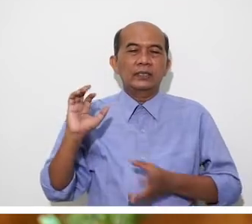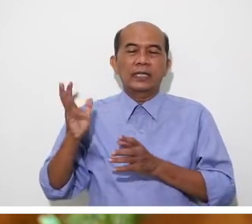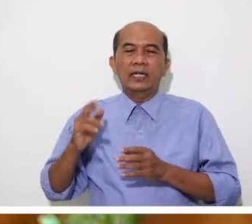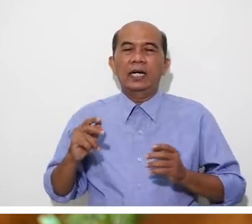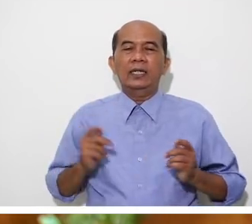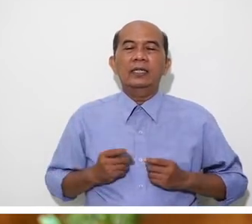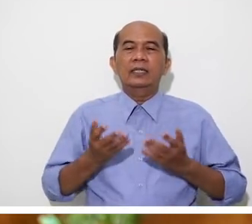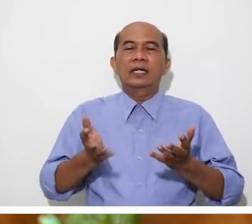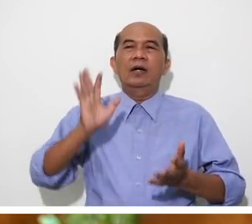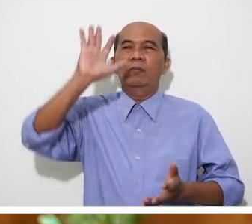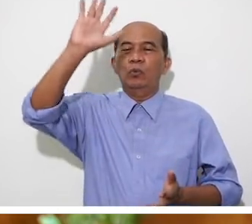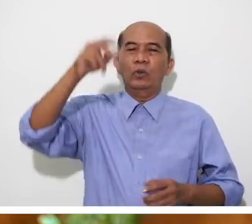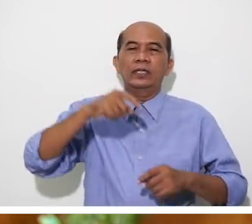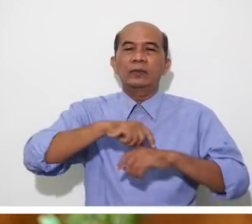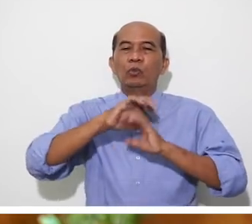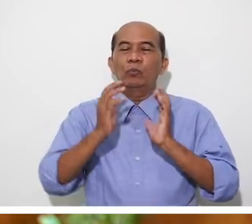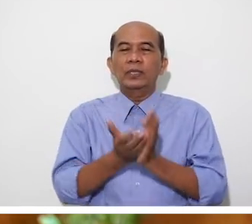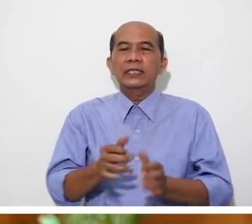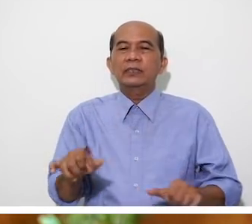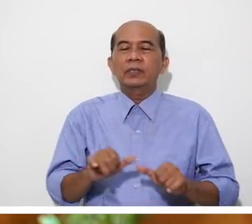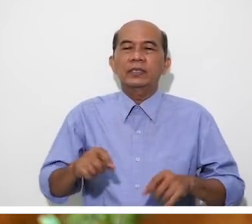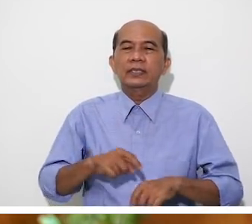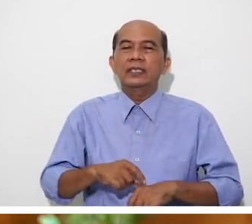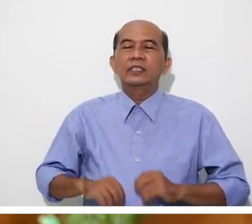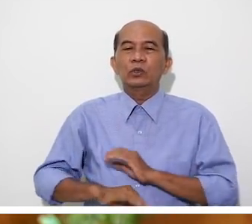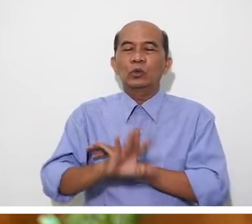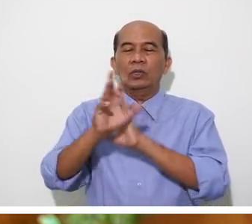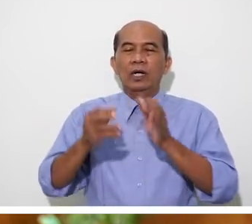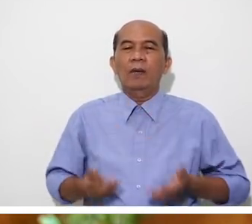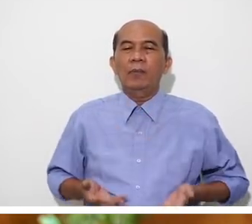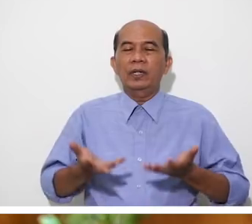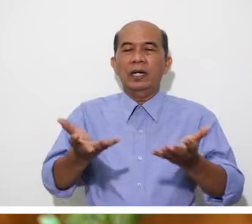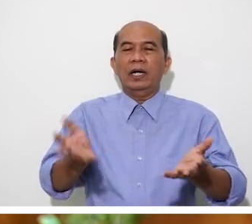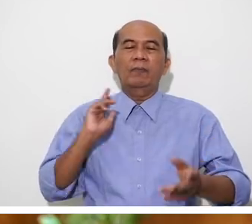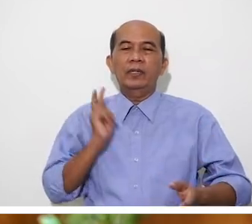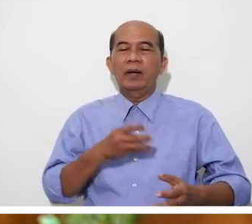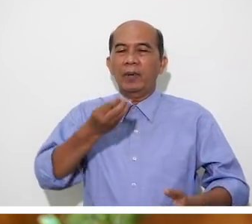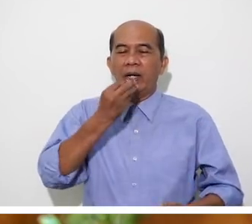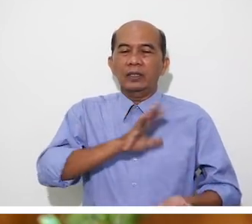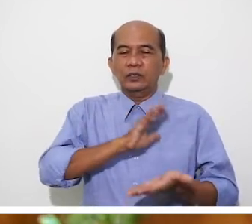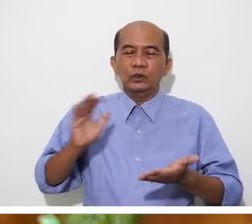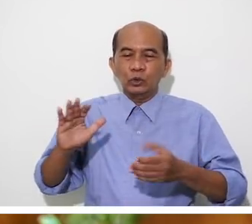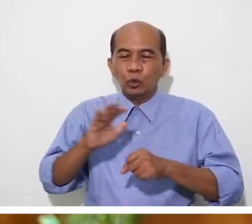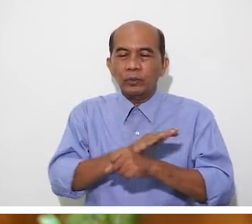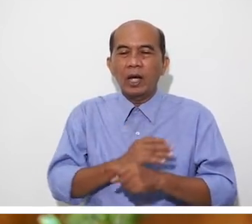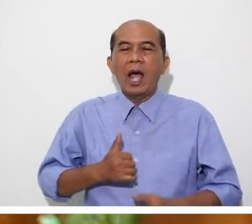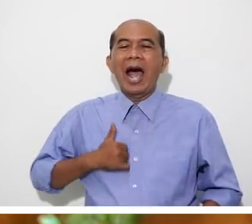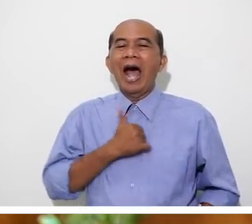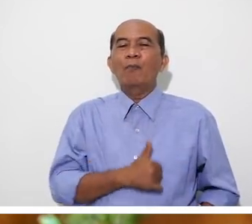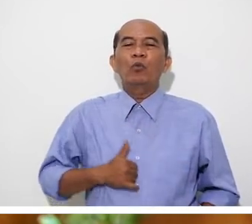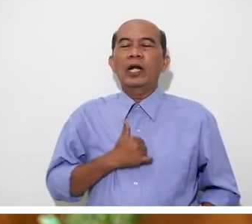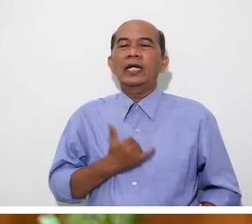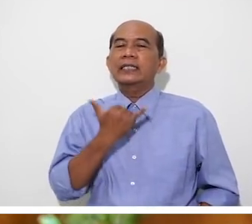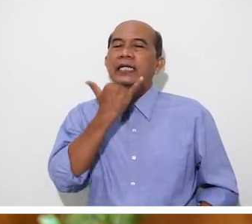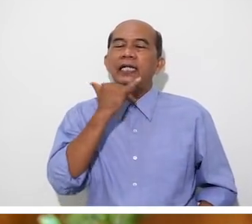di bumi seperti di surga. Berikanlah kami pada hari ini makanan kami yang secukupnya, dan ampunilah kami akan